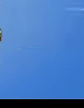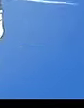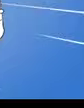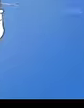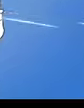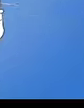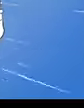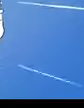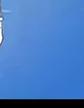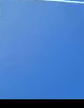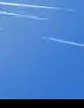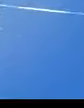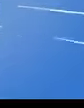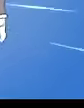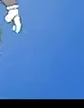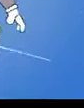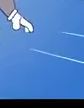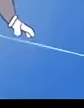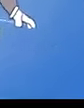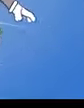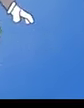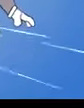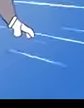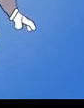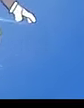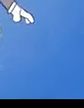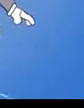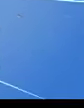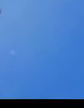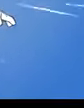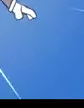Welcome and study with Tanzania Institute of Education.